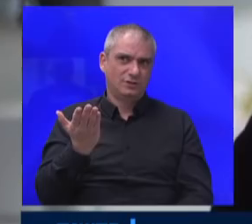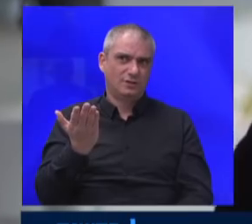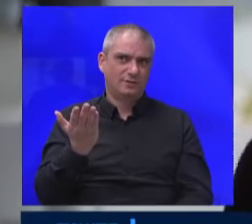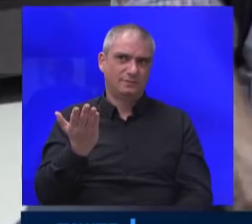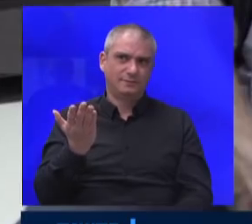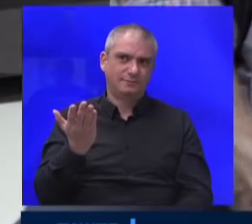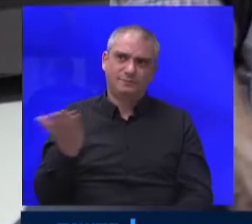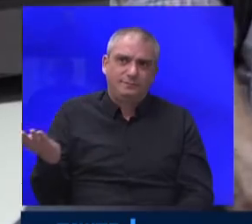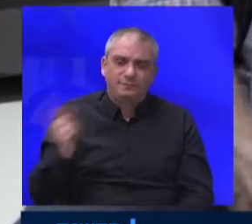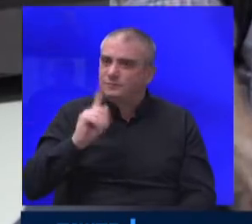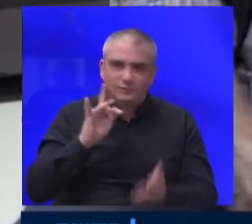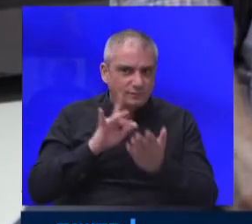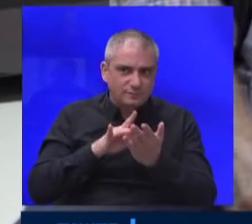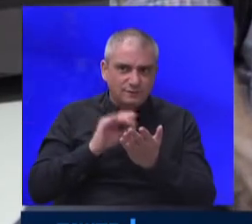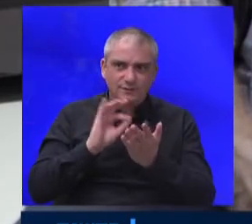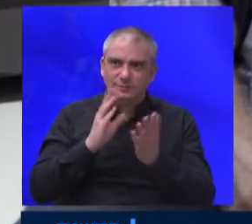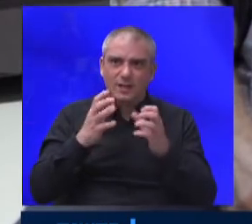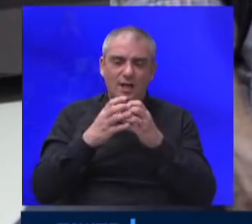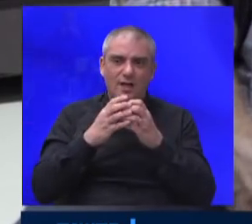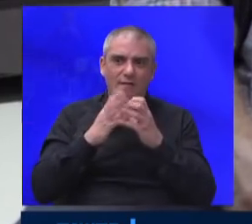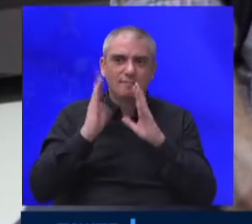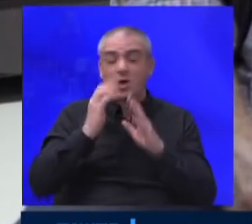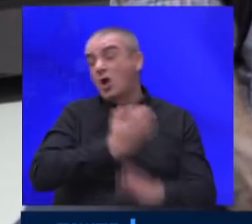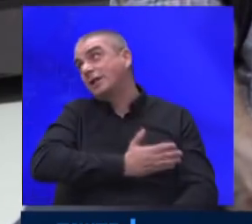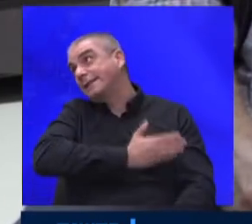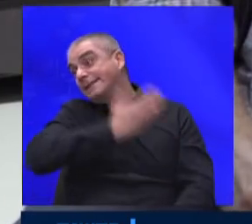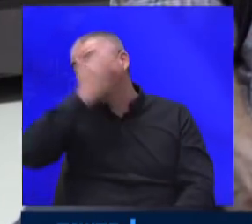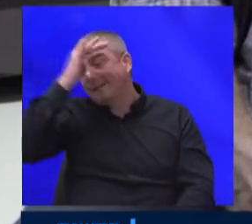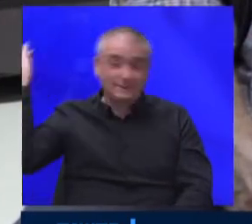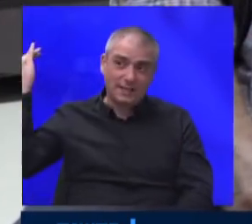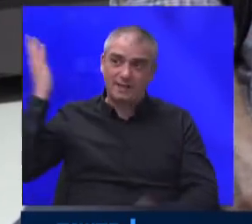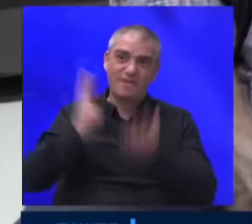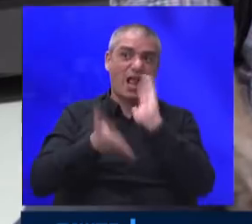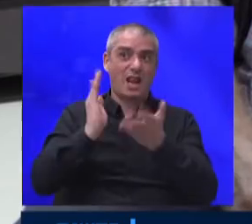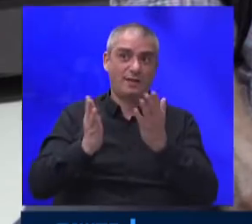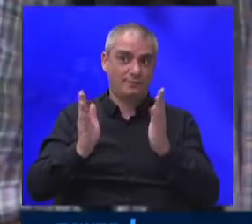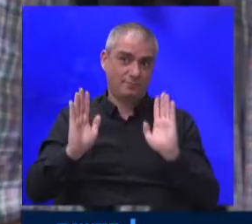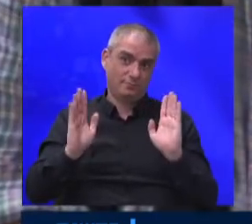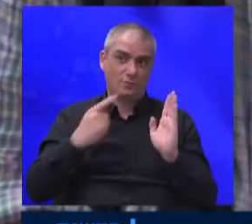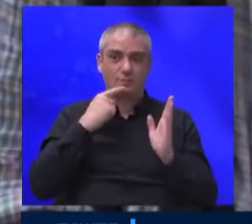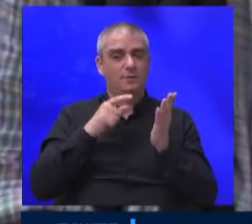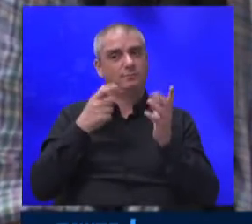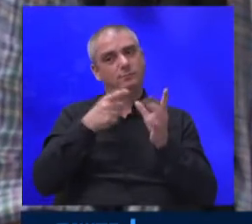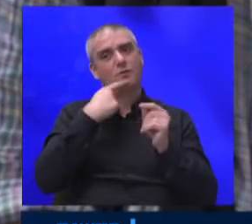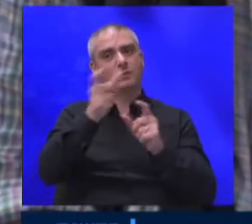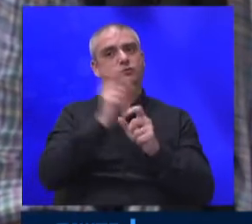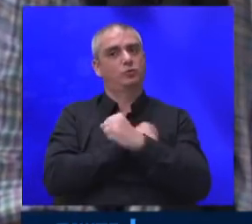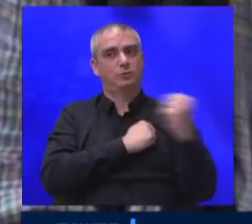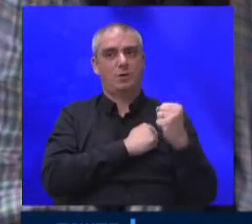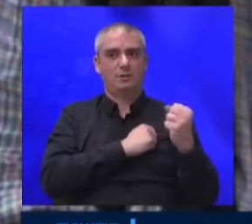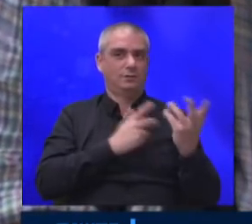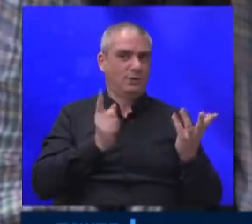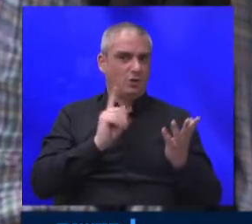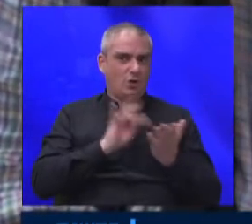נמצא באיזשהו אגף מאוד קיצוני ואלים, מצמידים לו את המילה שמאלני, זה מה שלא נמצא